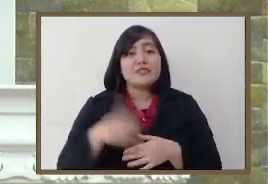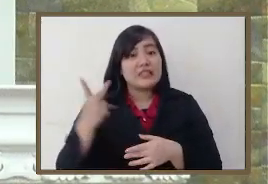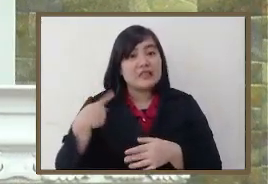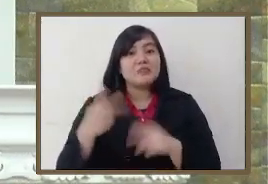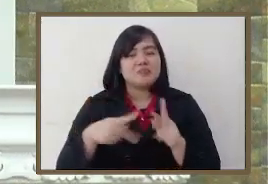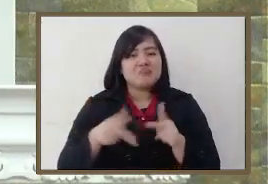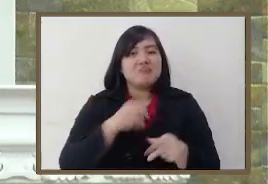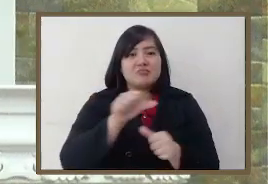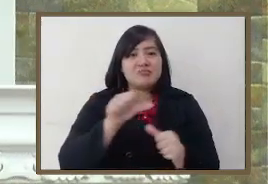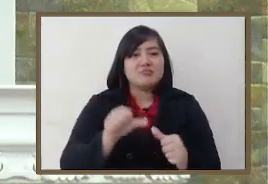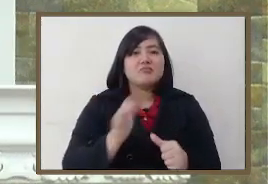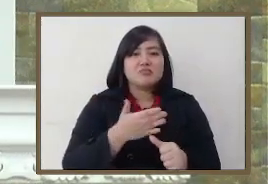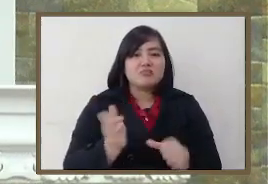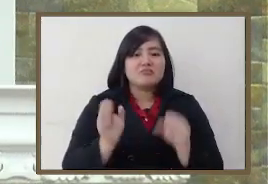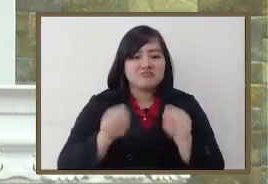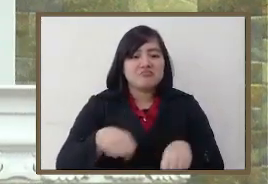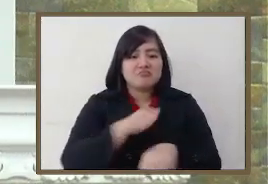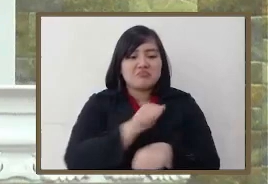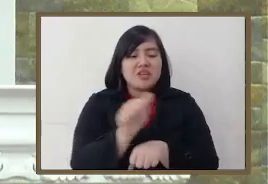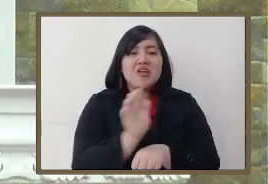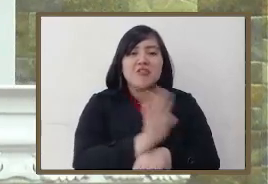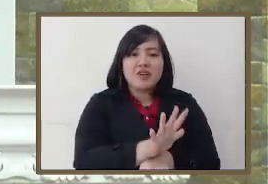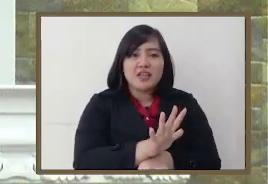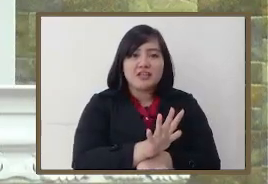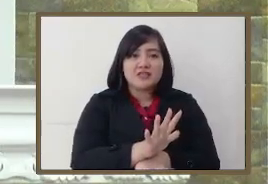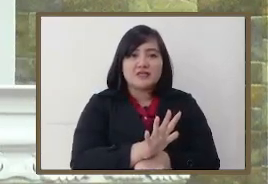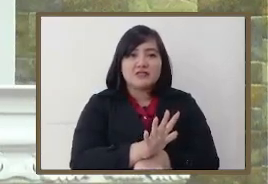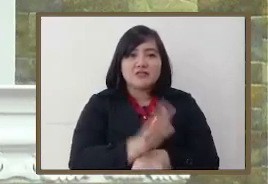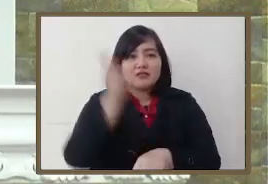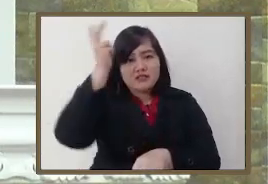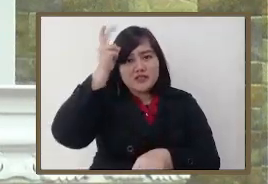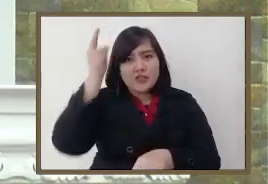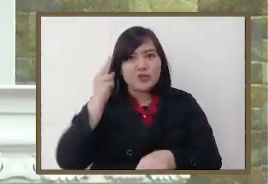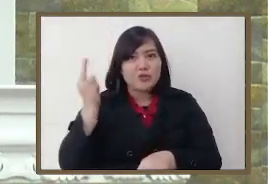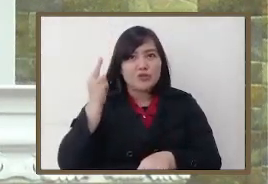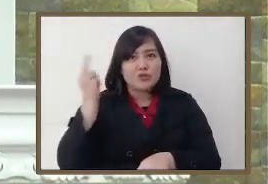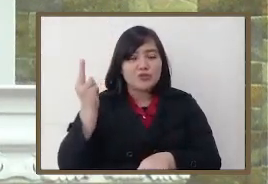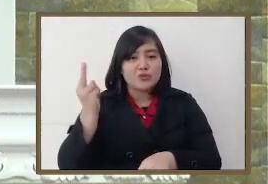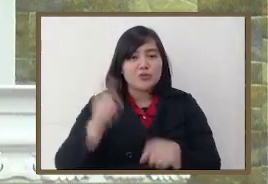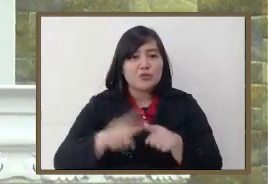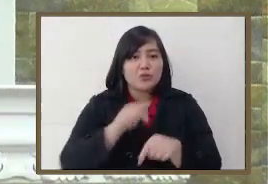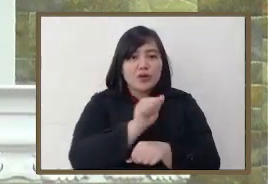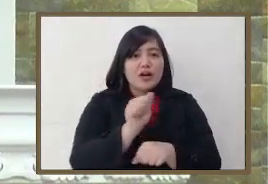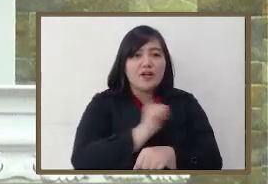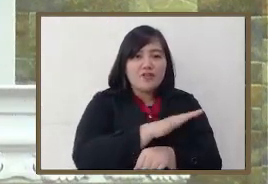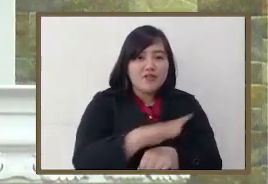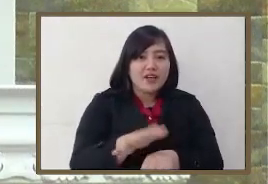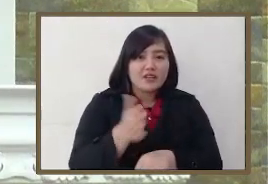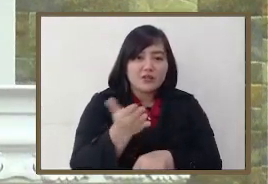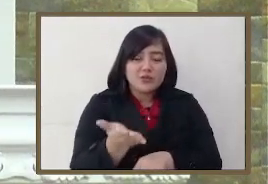apektuhan. You understand? You believe that? Kaya kang apektuhan. But you need temperance.